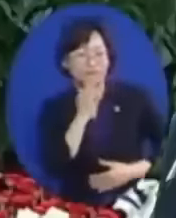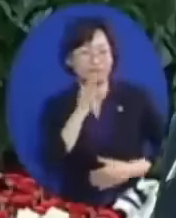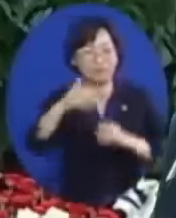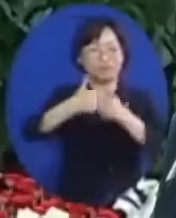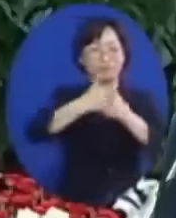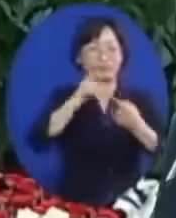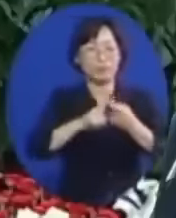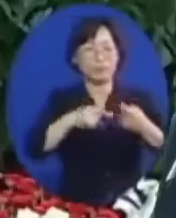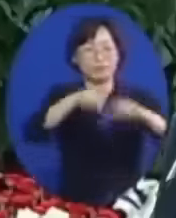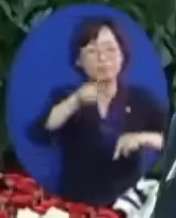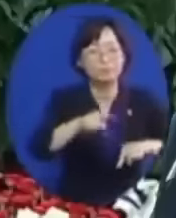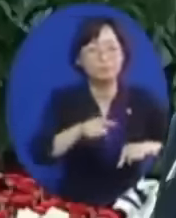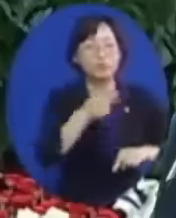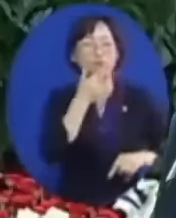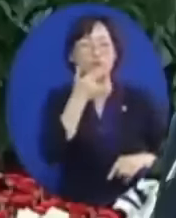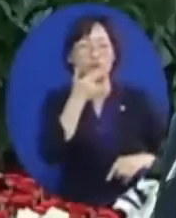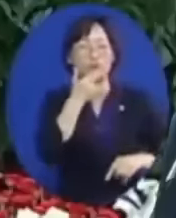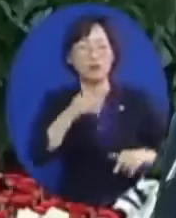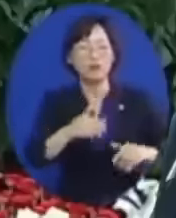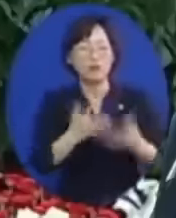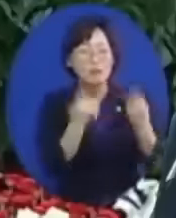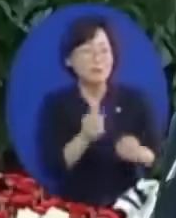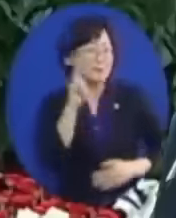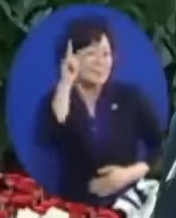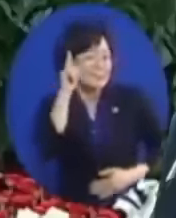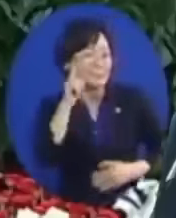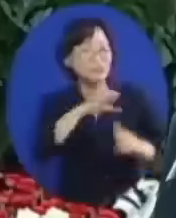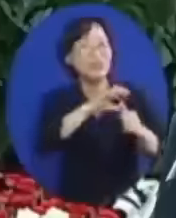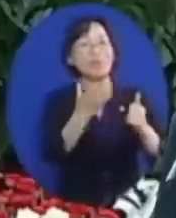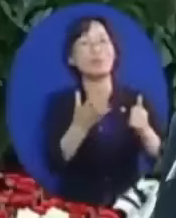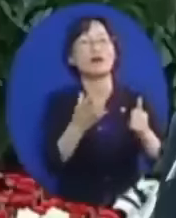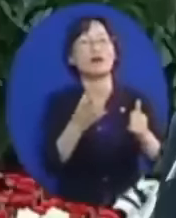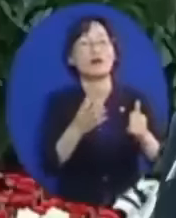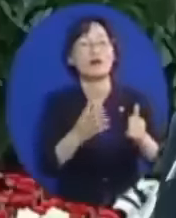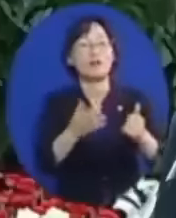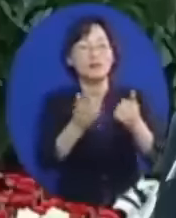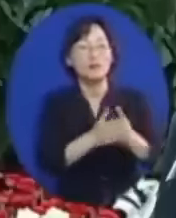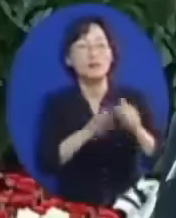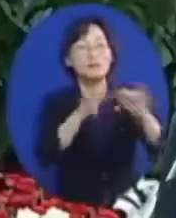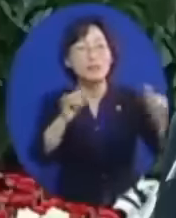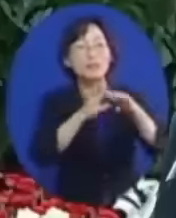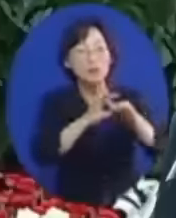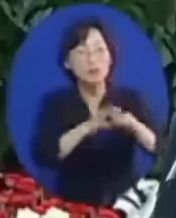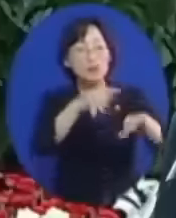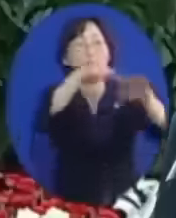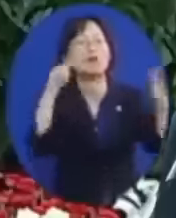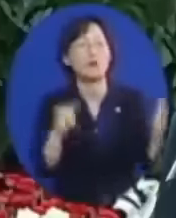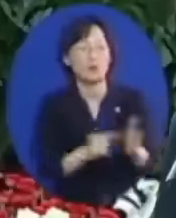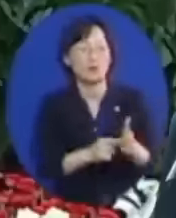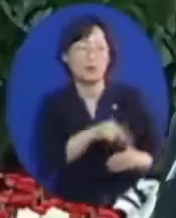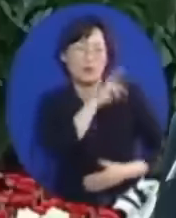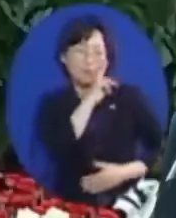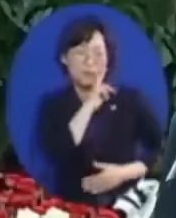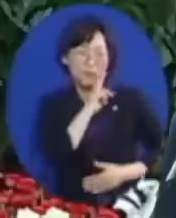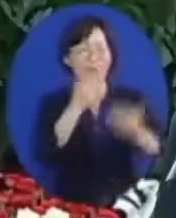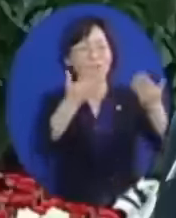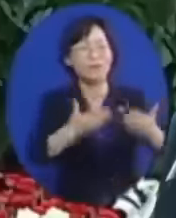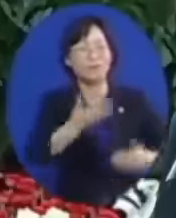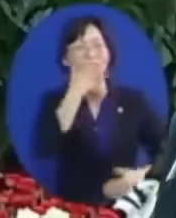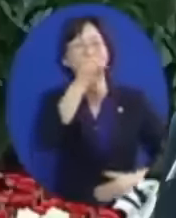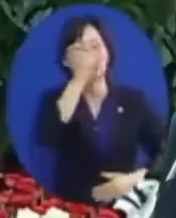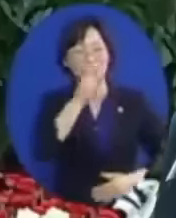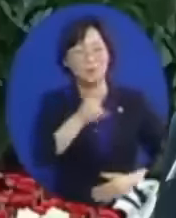대하여 응전하지 않습니다. 많은 스트레스에서 해방됩니다. 그러므로 인간관계에서 마음의 평안을 얻을 수가 있는